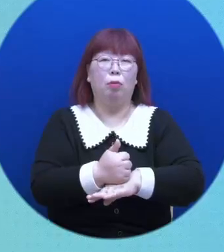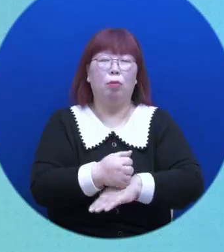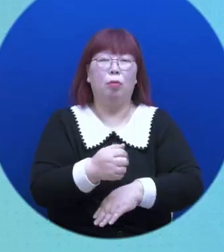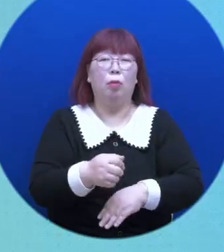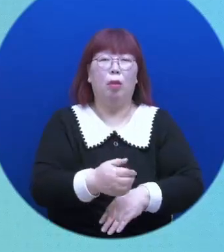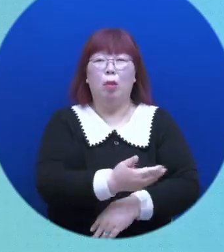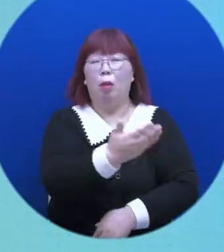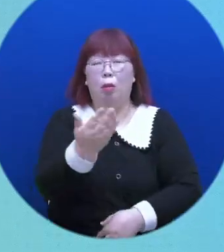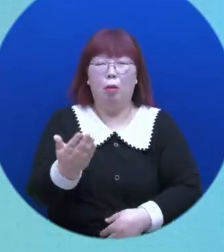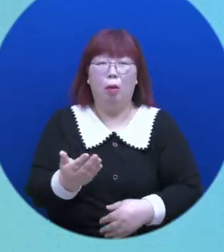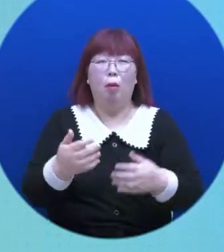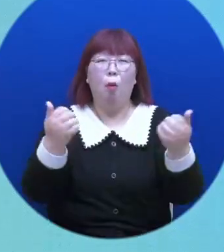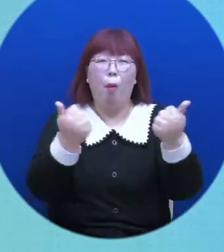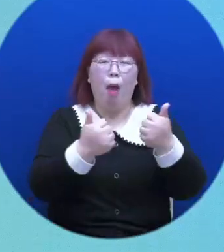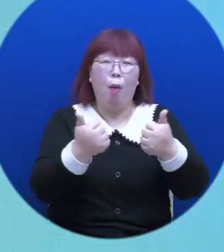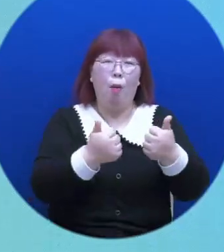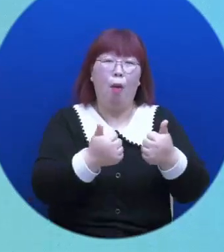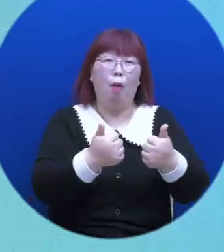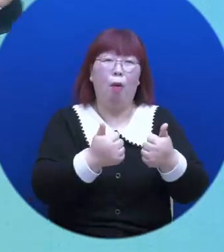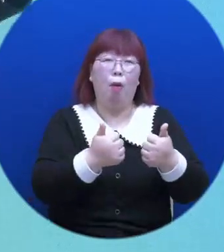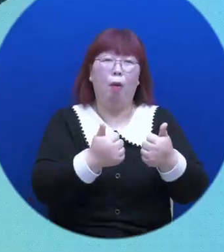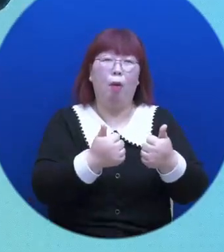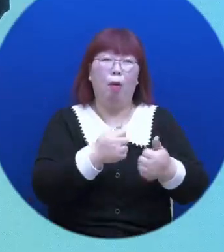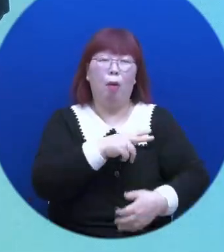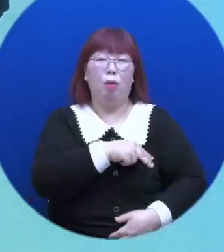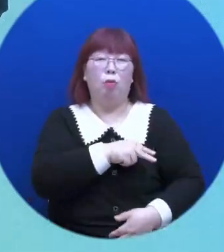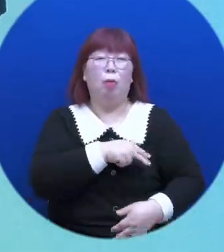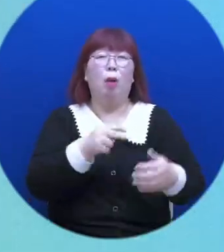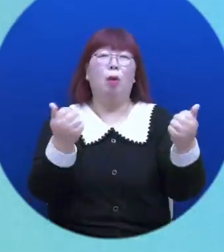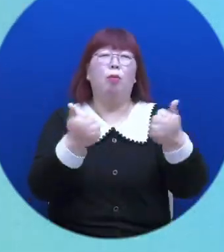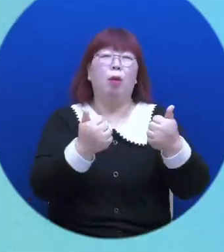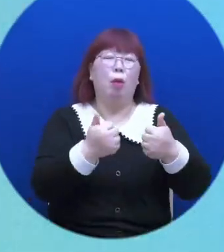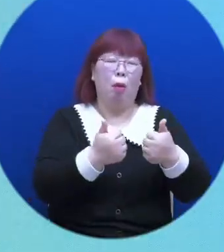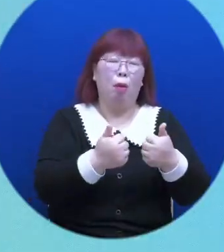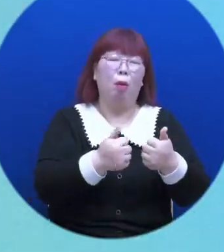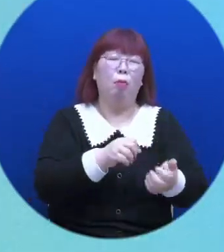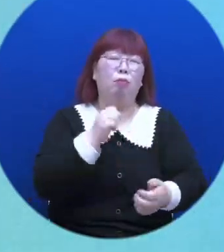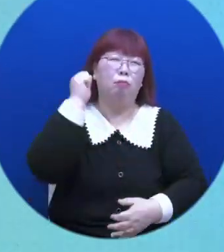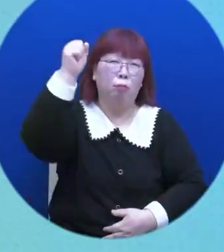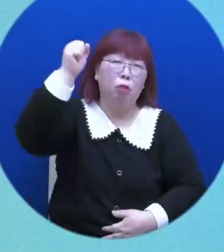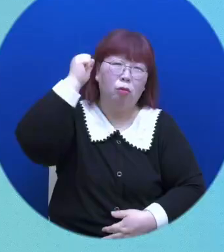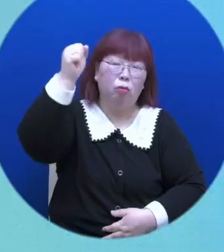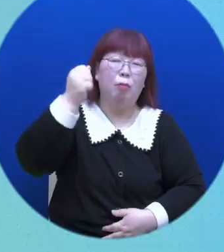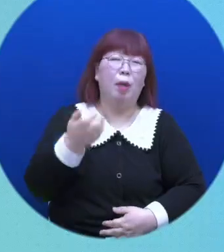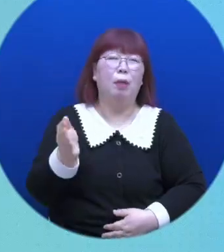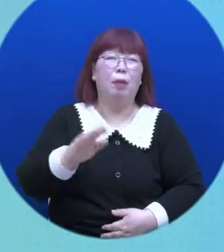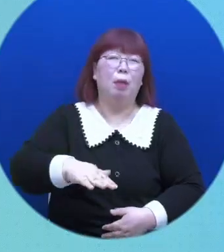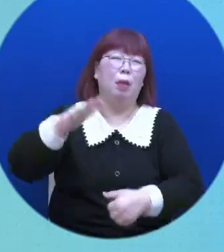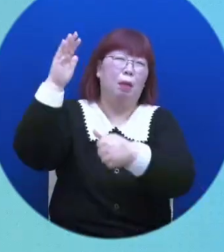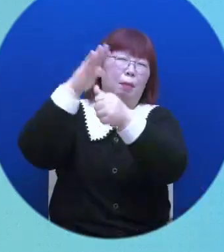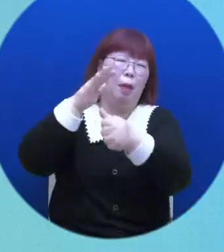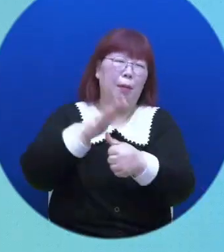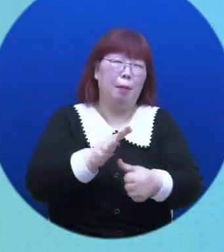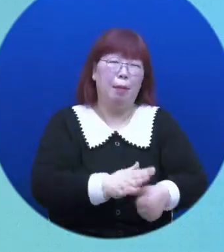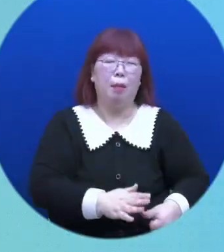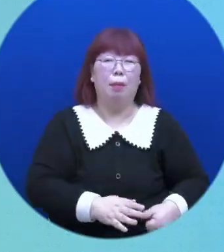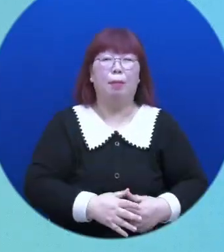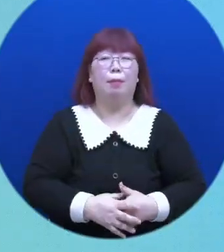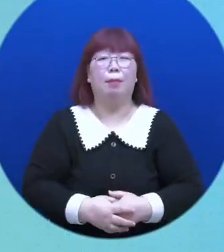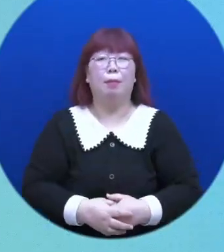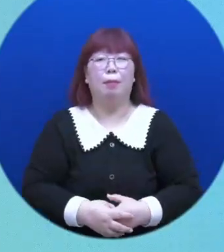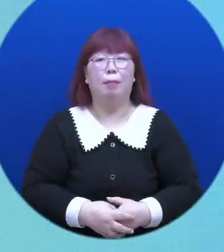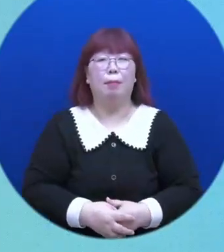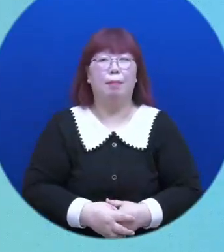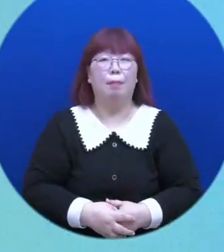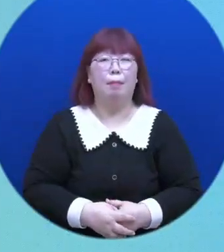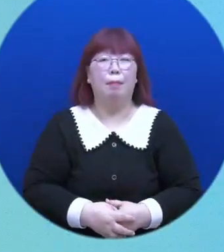주의회라든지 그래서 의원 출마도 여러 차례 하고 수없이 낙방을 했거든요. 그런데